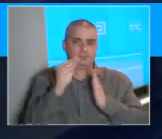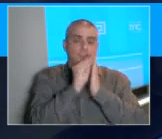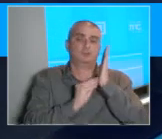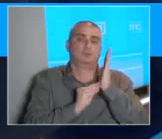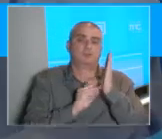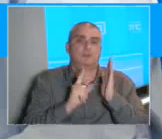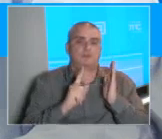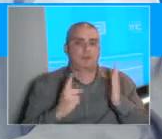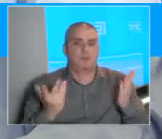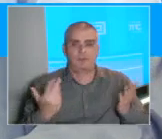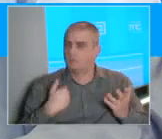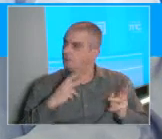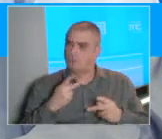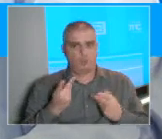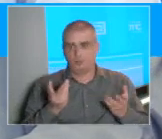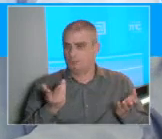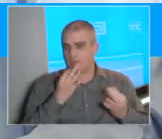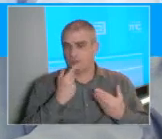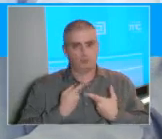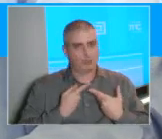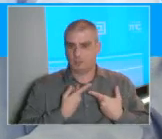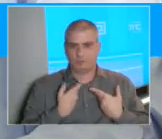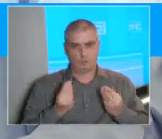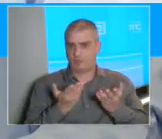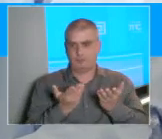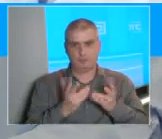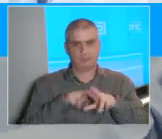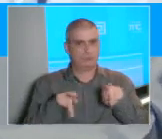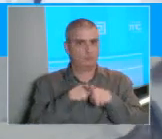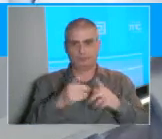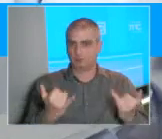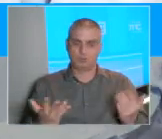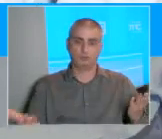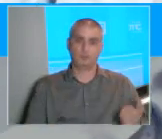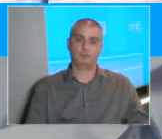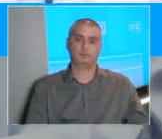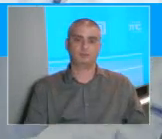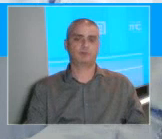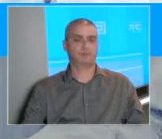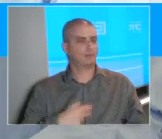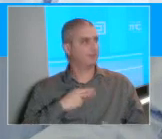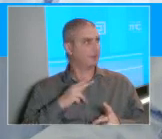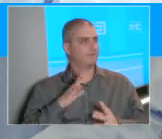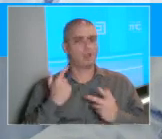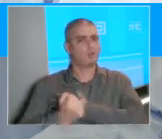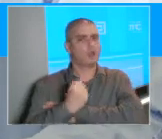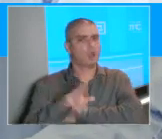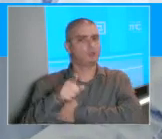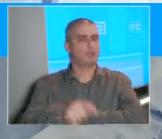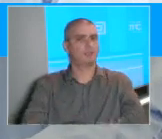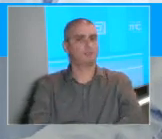רשימה, אבל אנחנו לא יכולים להרשות לעצמנו את הסיטואציה הזו, ואני מקווה שבמרץ... וכמה כוח זה... יש